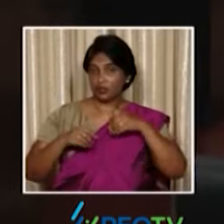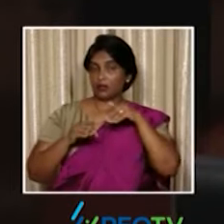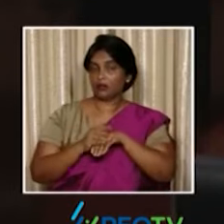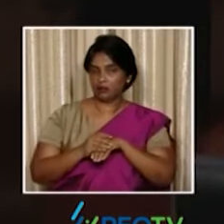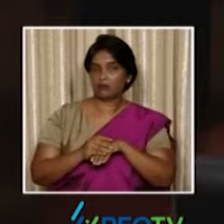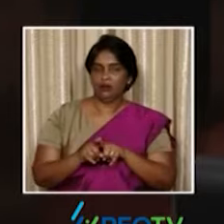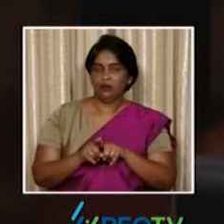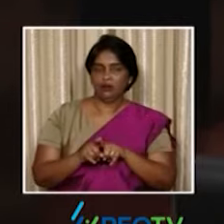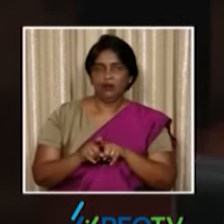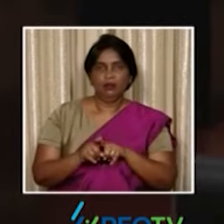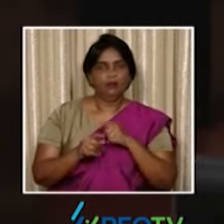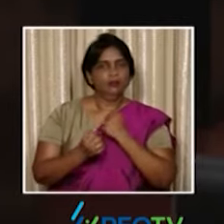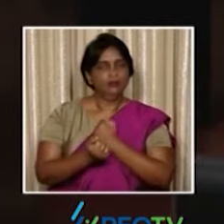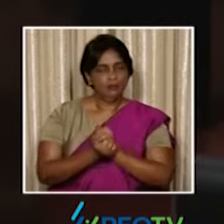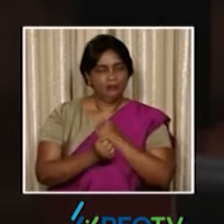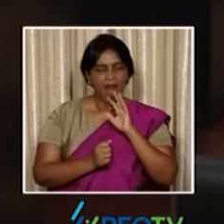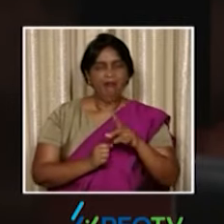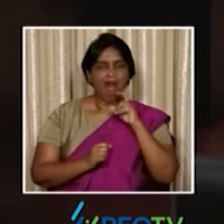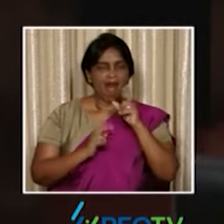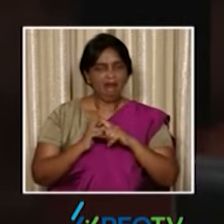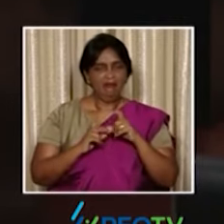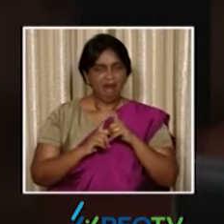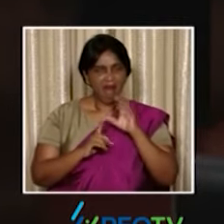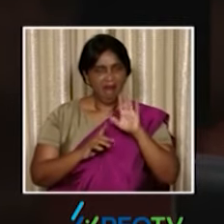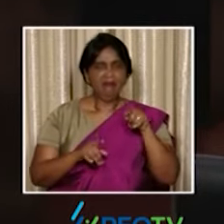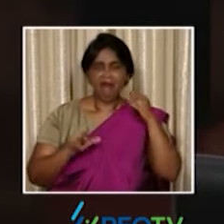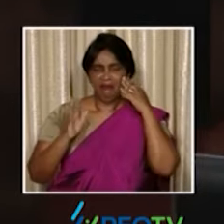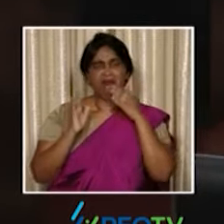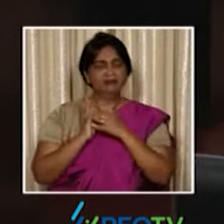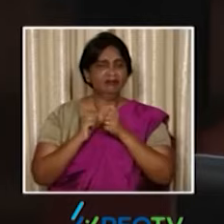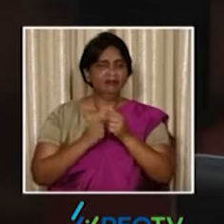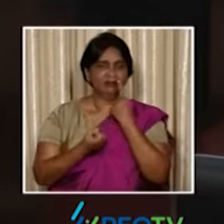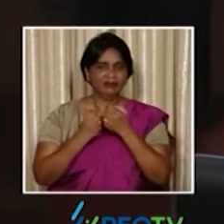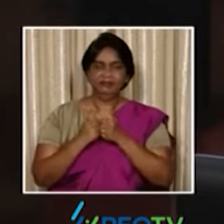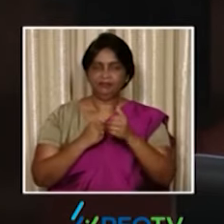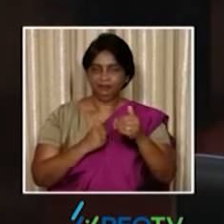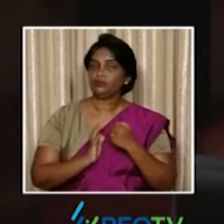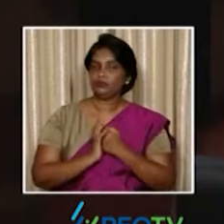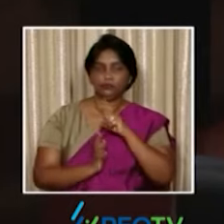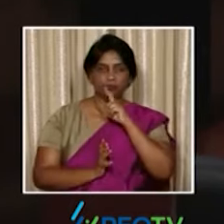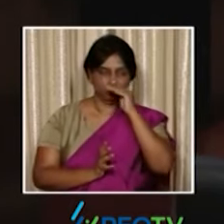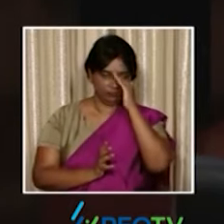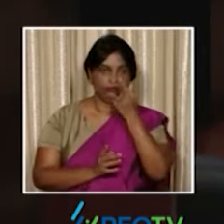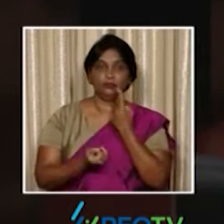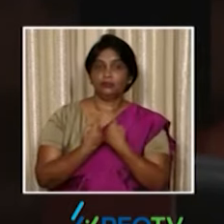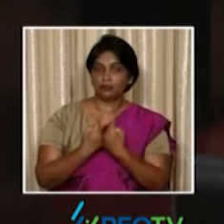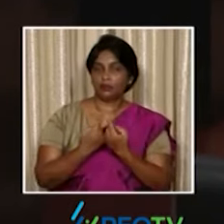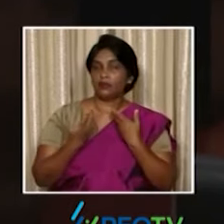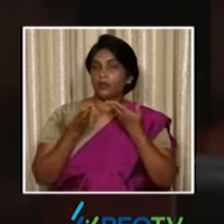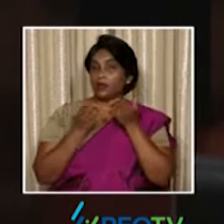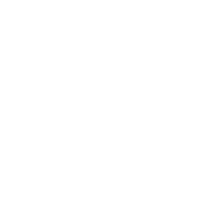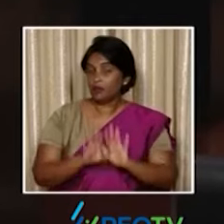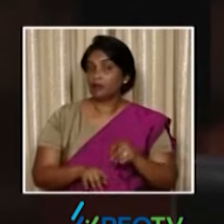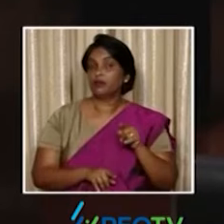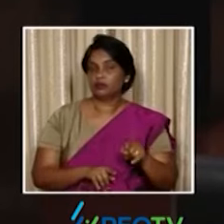පරීක්ෂණයක් සිදු කරන අතර පොලිසිය විසිනුත් අපරාධ පරීක්ෂණ දෙපාර්තමේන්තුව මේ සම්බන්ධයෙන් විමර්ශනයක් සිදු කරමින් පවතිනවා. මේ විමර්ශනයේ අවසානයේ